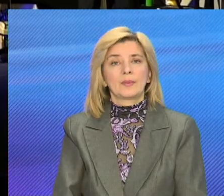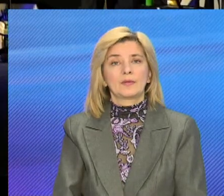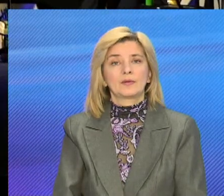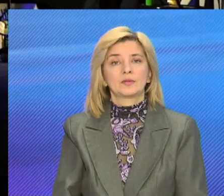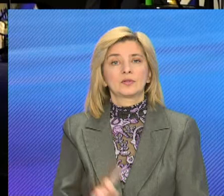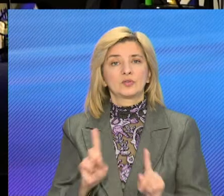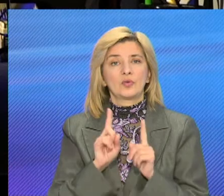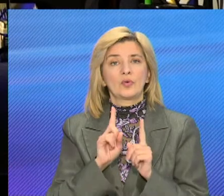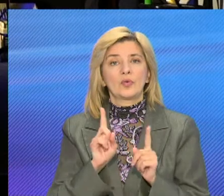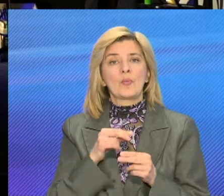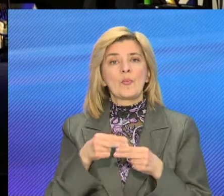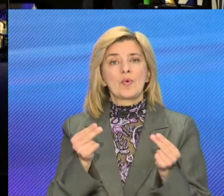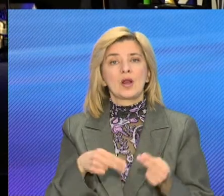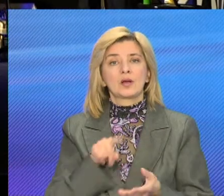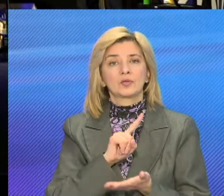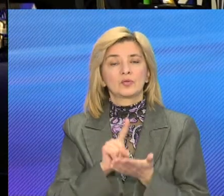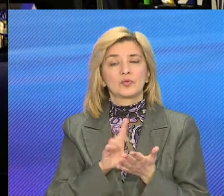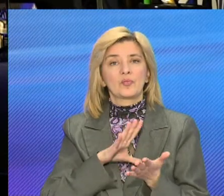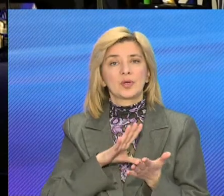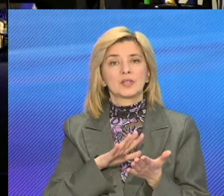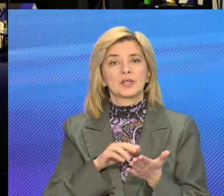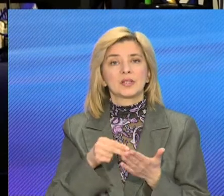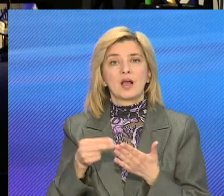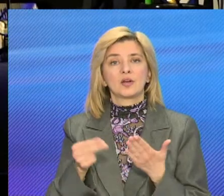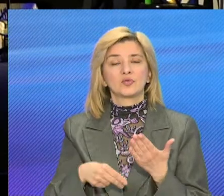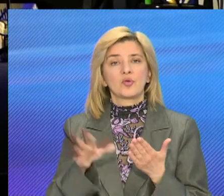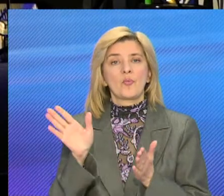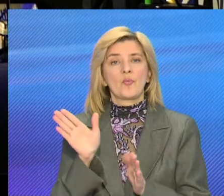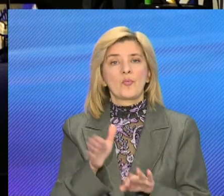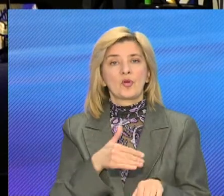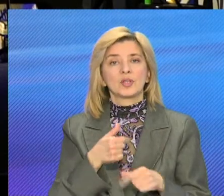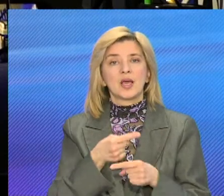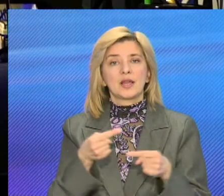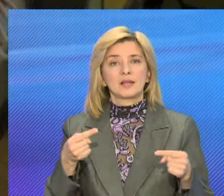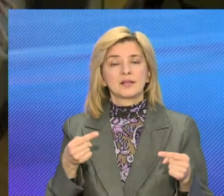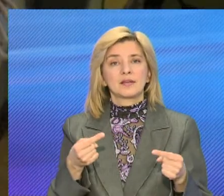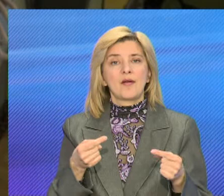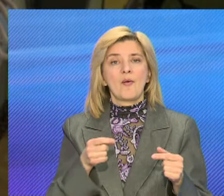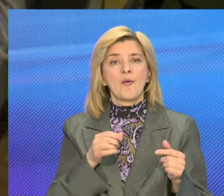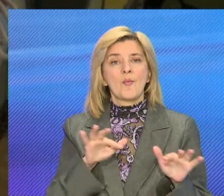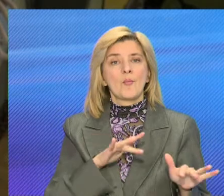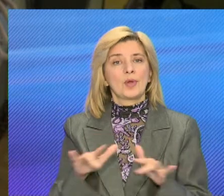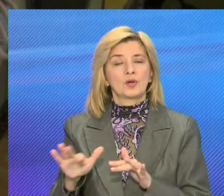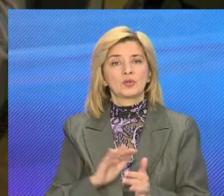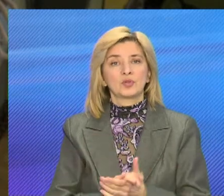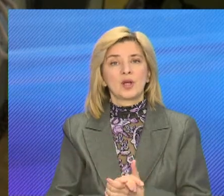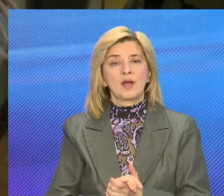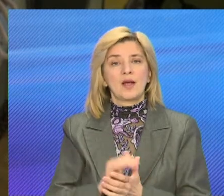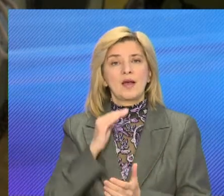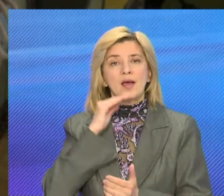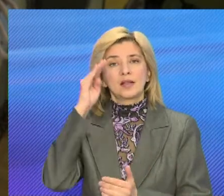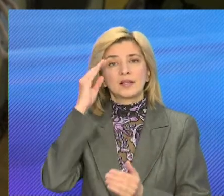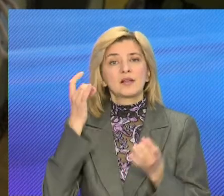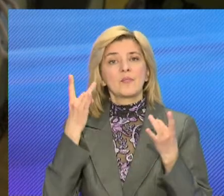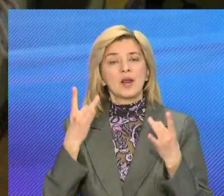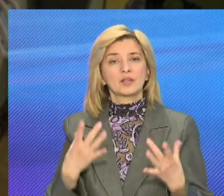Что брак должен быть заключен только после многоразличных приключений. А отец простой, он